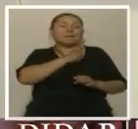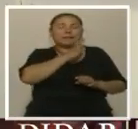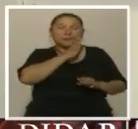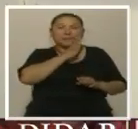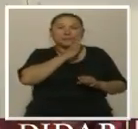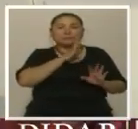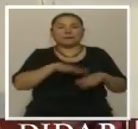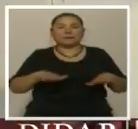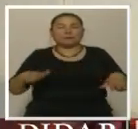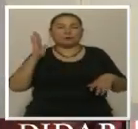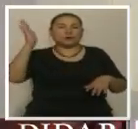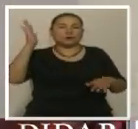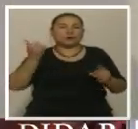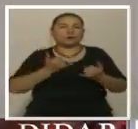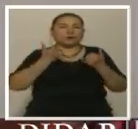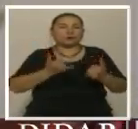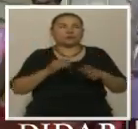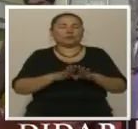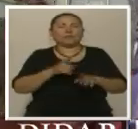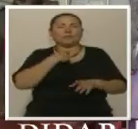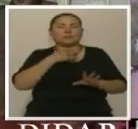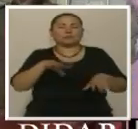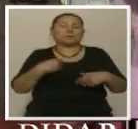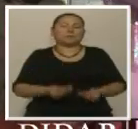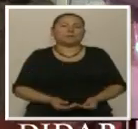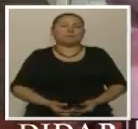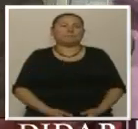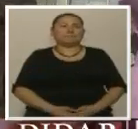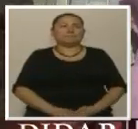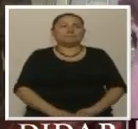қатысып, балаларының болашағы үшін өз дауыстарын берді. Гүлайна Мерген, Саламат Қайыпов, Дидар.